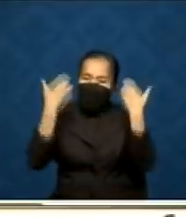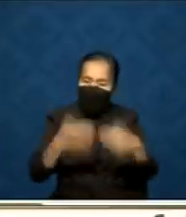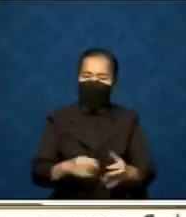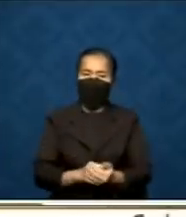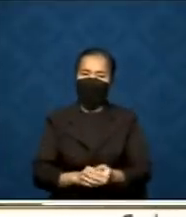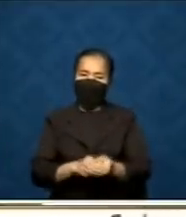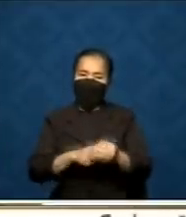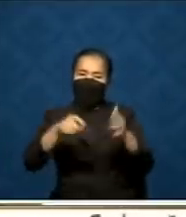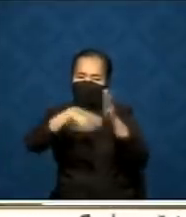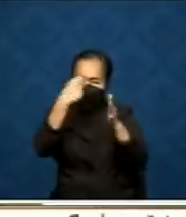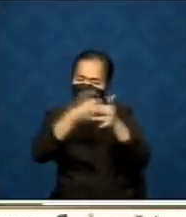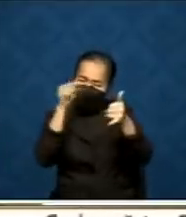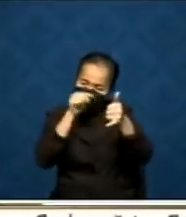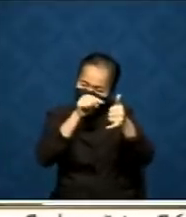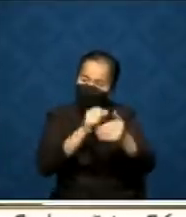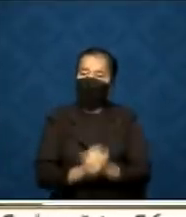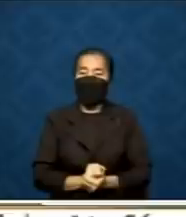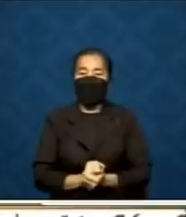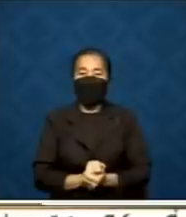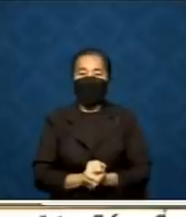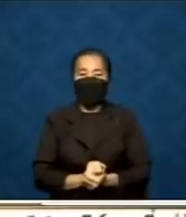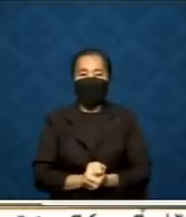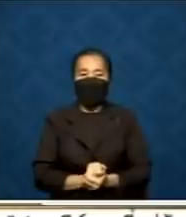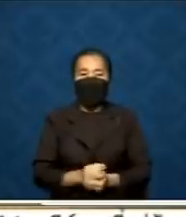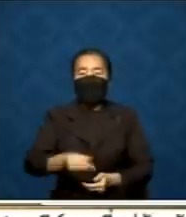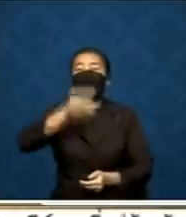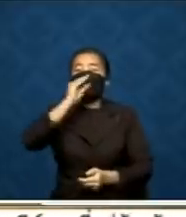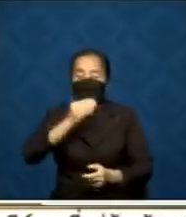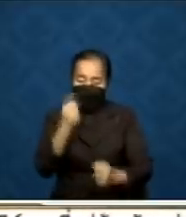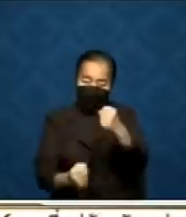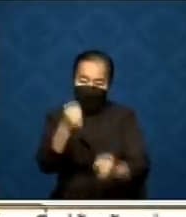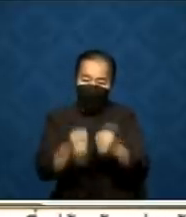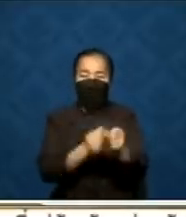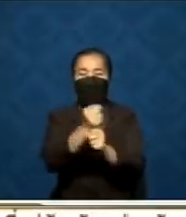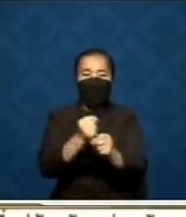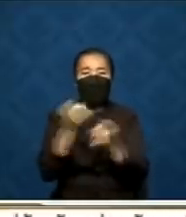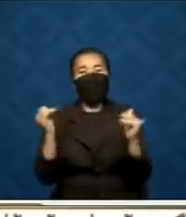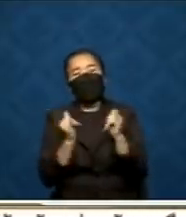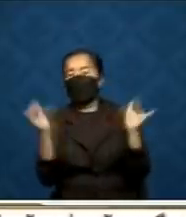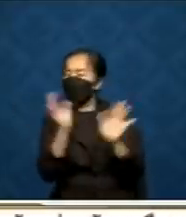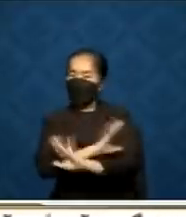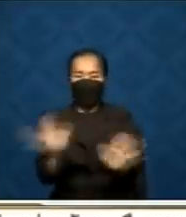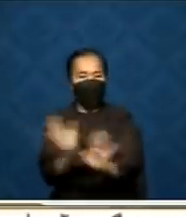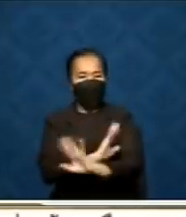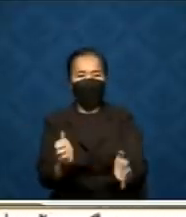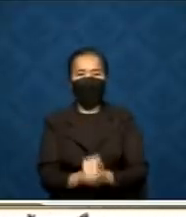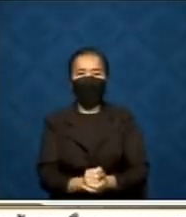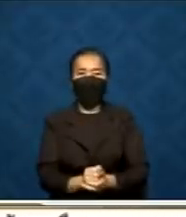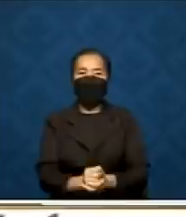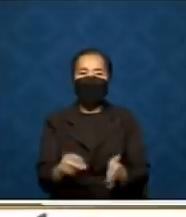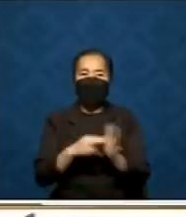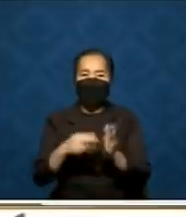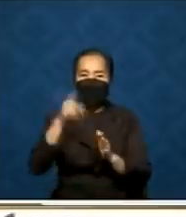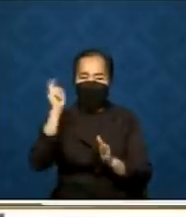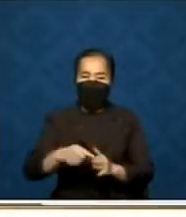จีตัมความสำนึกไม่ใช่ว่าเดิมน้ำชาดื่มนมเย็นแล้วเป็นข้ออ้างไม่ใช่เดิมอะไรแก่ถ้าคุณ